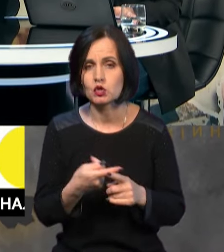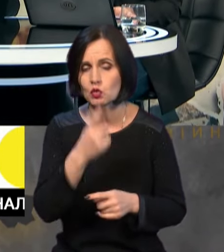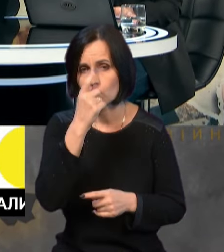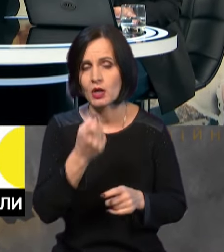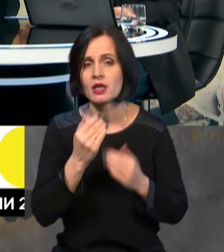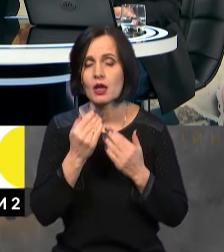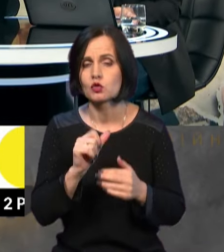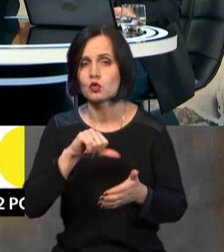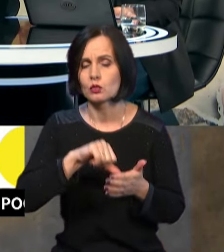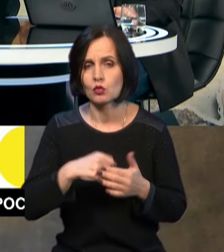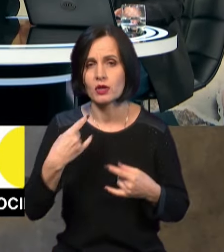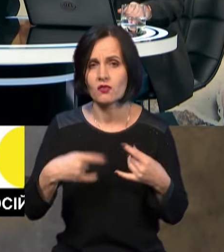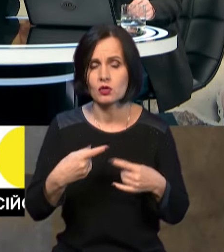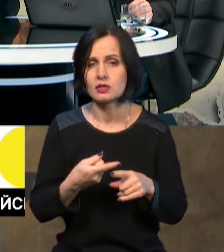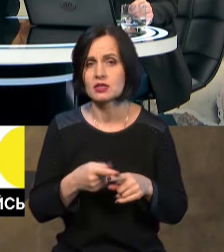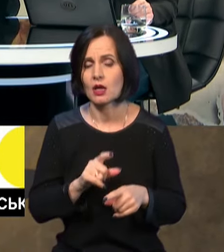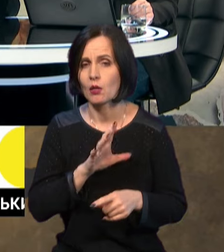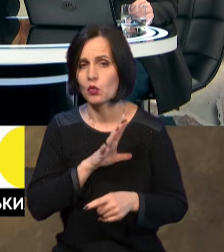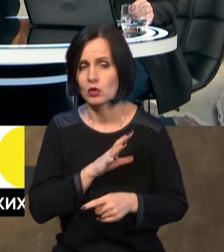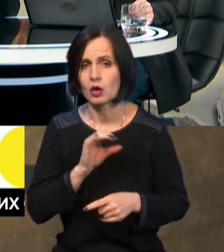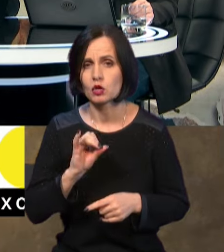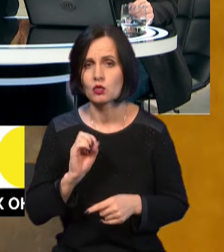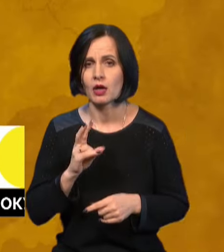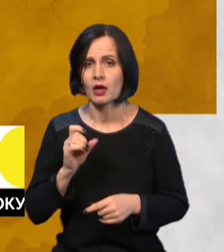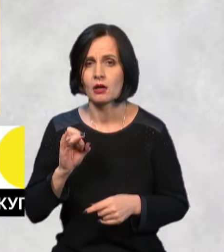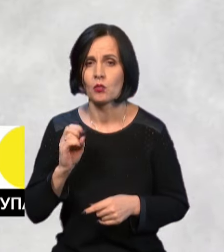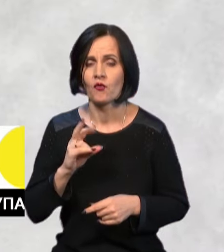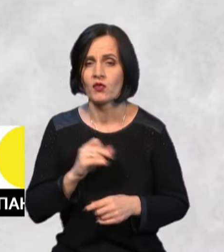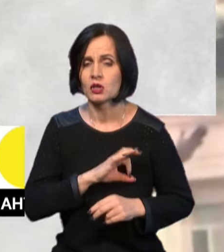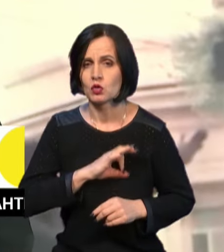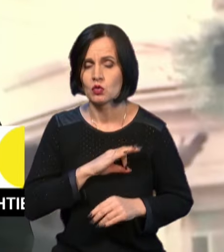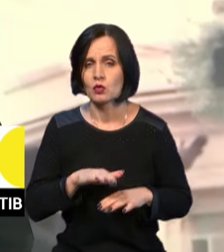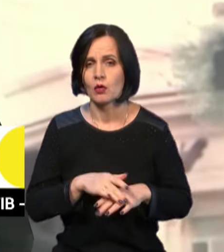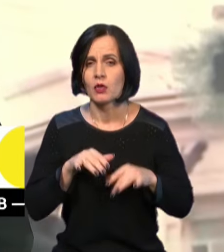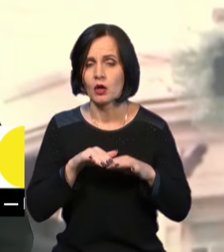інформацію. Дякуємо, що долучилися до ефіру. Це була Юлія Карповець, юристка благодійного фонду «Рокада».